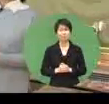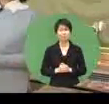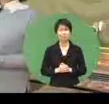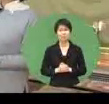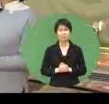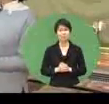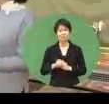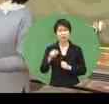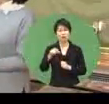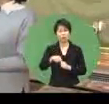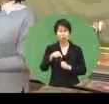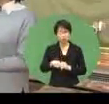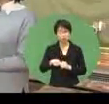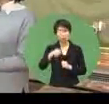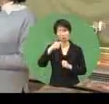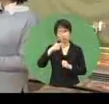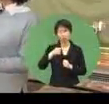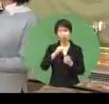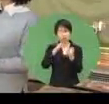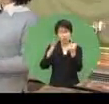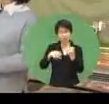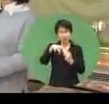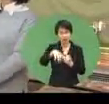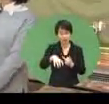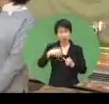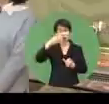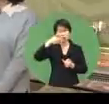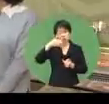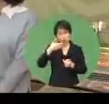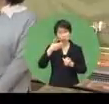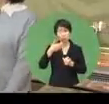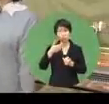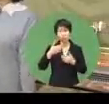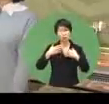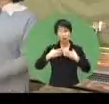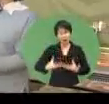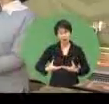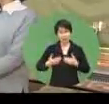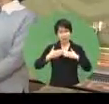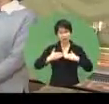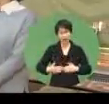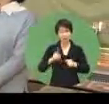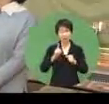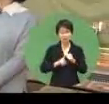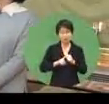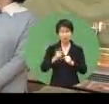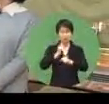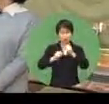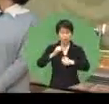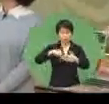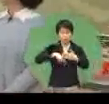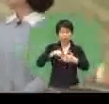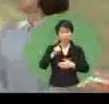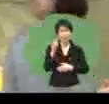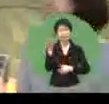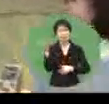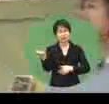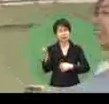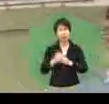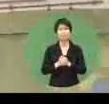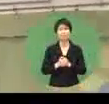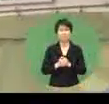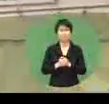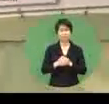大里食肉センターさんでは、食の安全安心のためにどんな取り組みされてますか？ はい、まず最